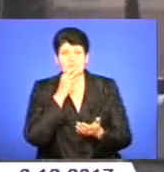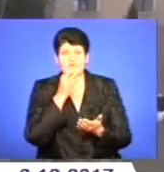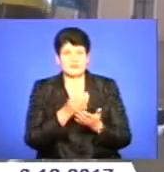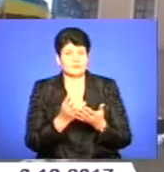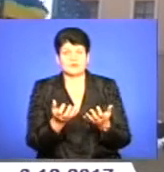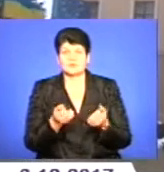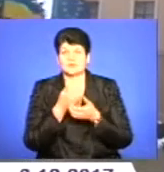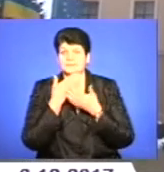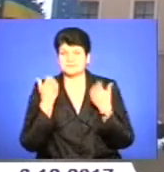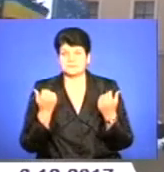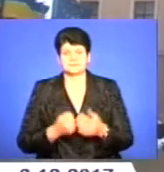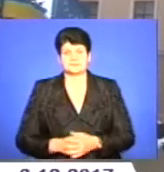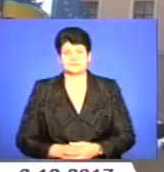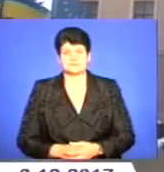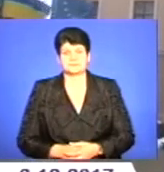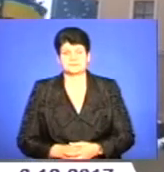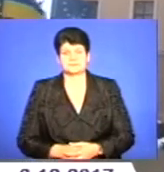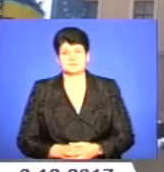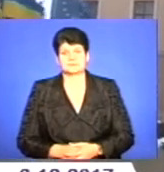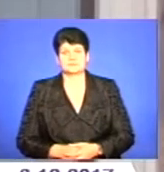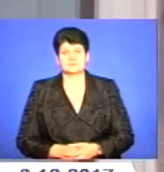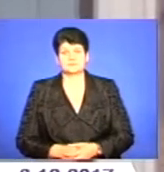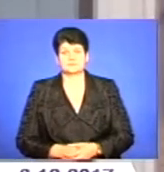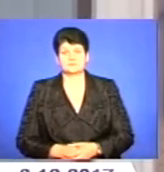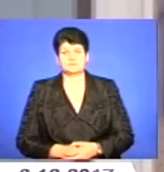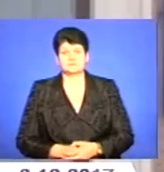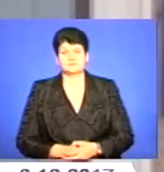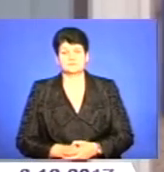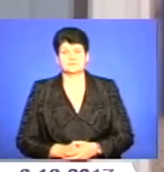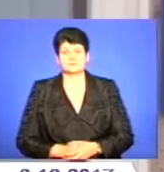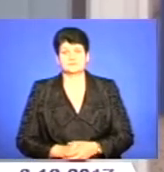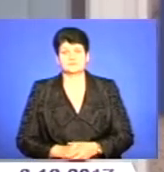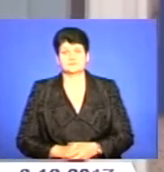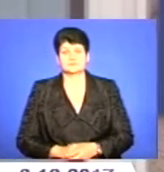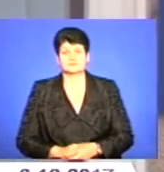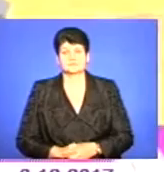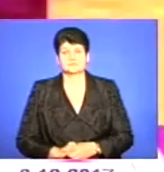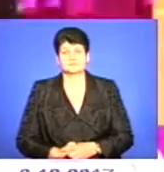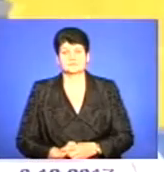ми так і не отримали. Богдана Сарабун, Василь Панчук, Вісті ТТБ.